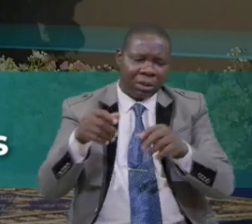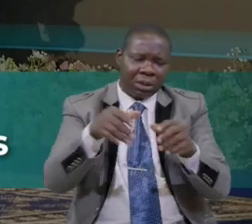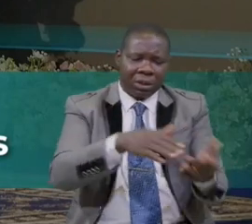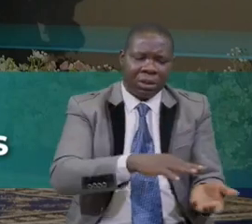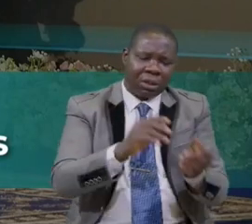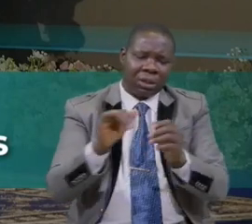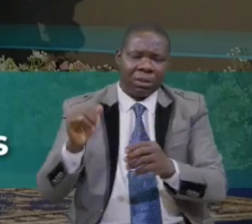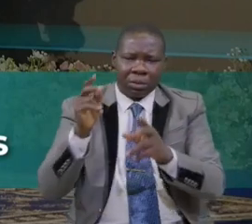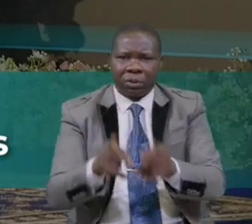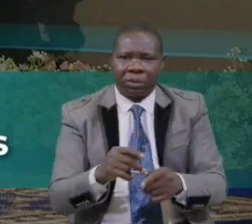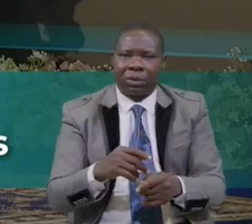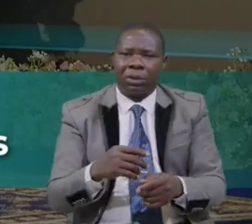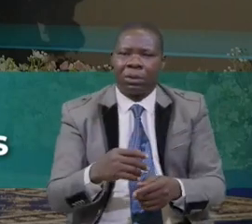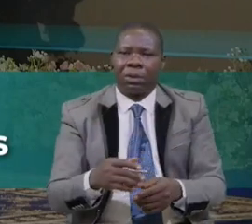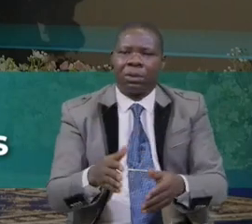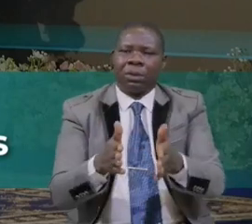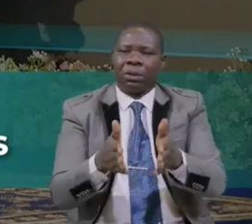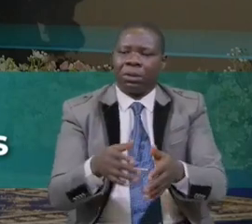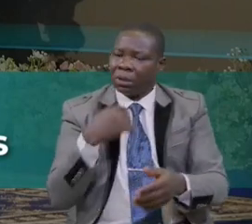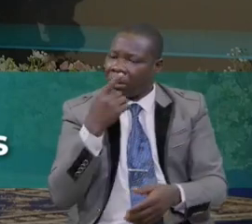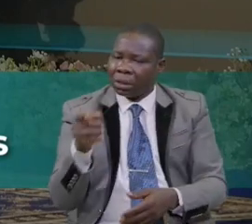Dites-lui de venir à l'église.